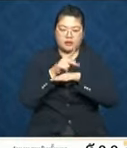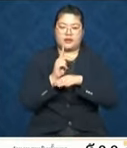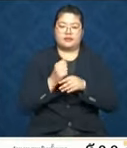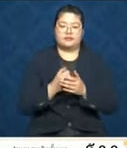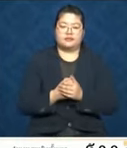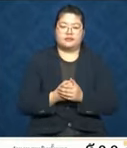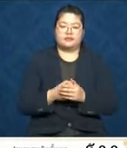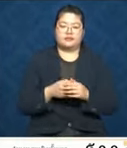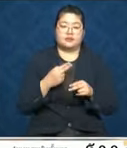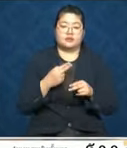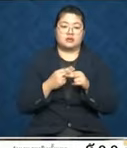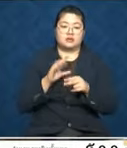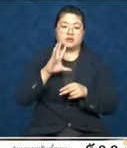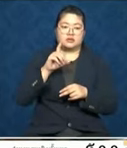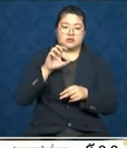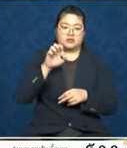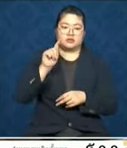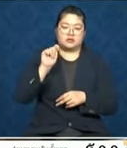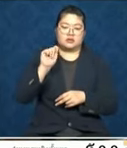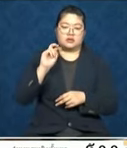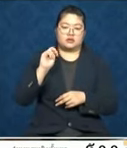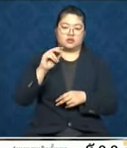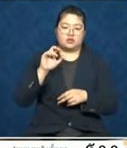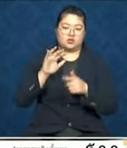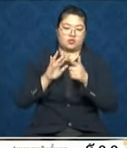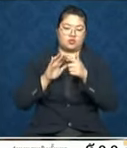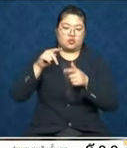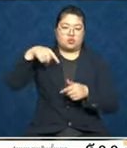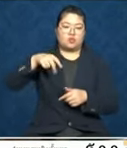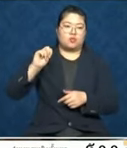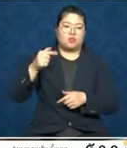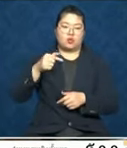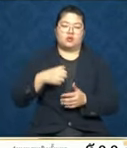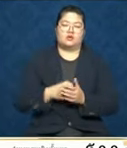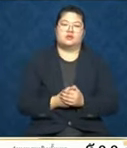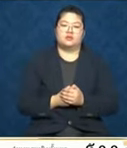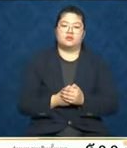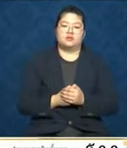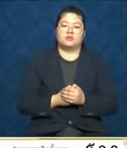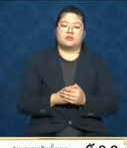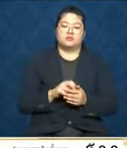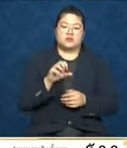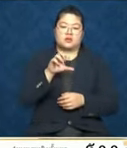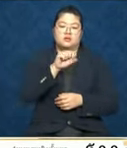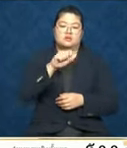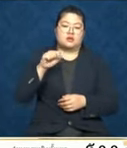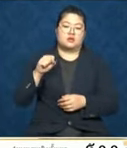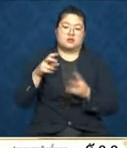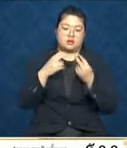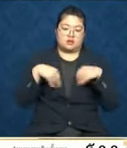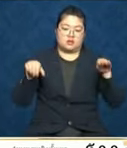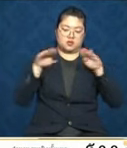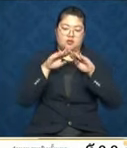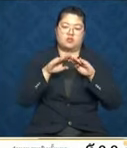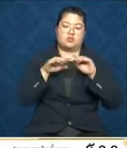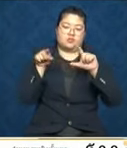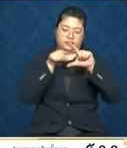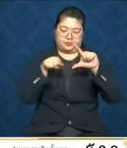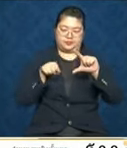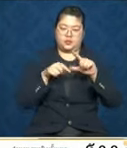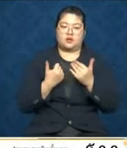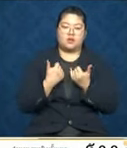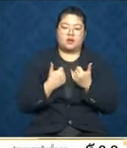คารพกระผมชิตนุพงศ์ตั้งเมธากุลสมาชิกสภาผู้แทนราษฎรจังหวัดนครปฐมเขต6พรรคก้าวไกลขอปรึก